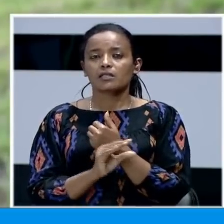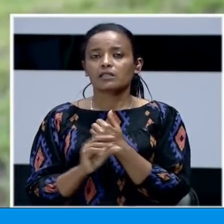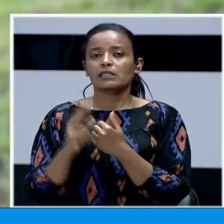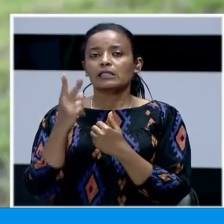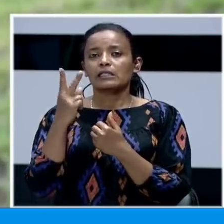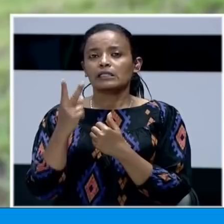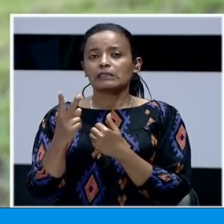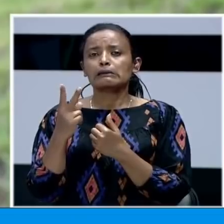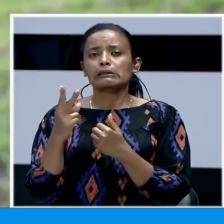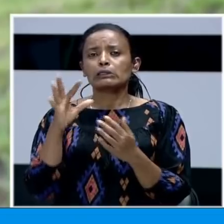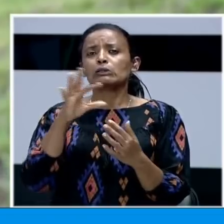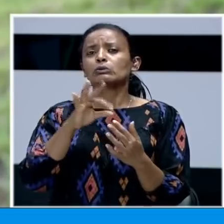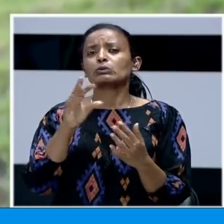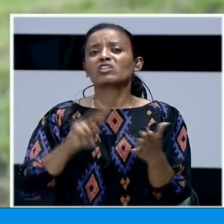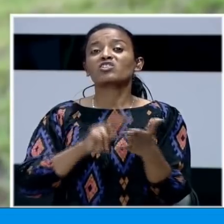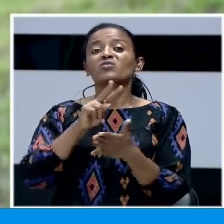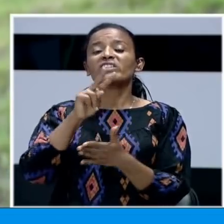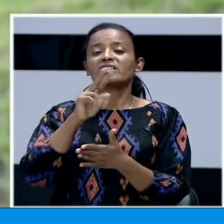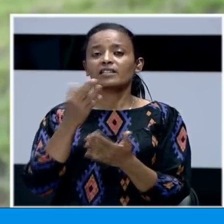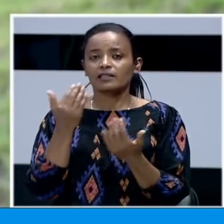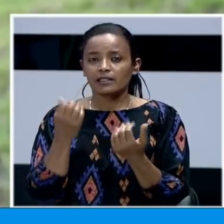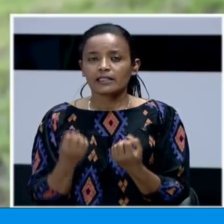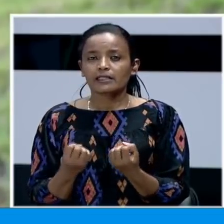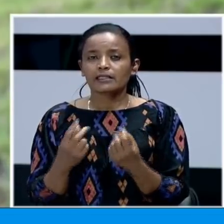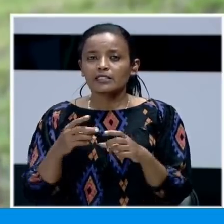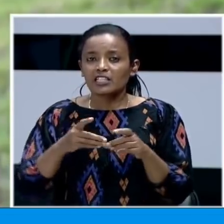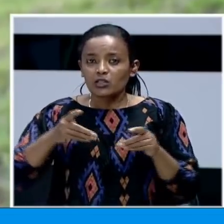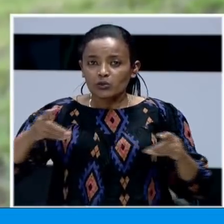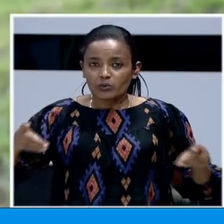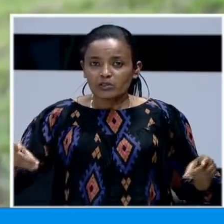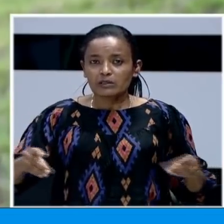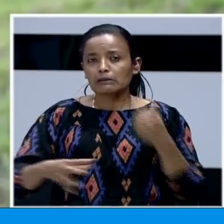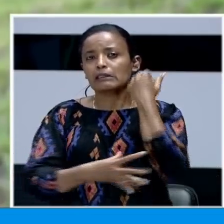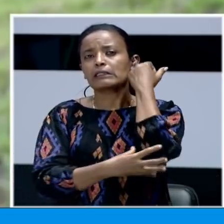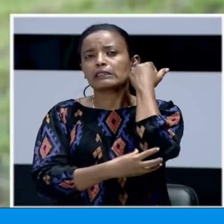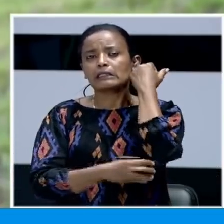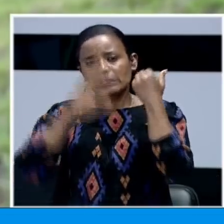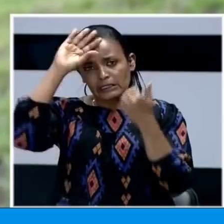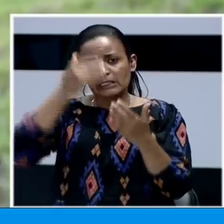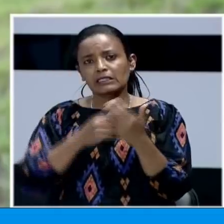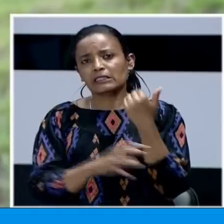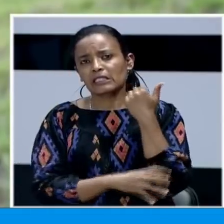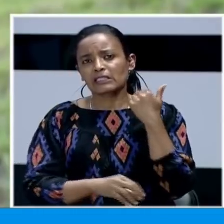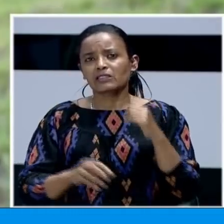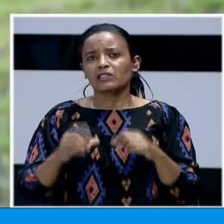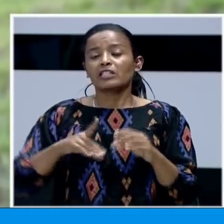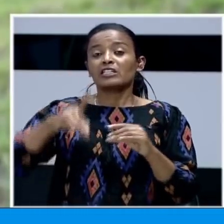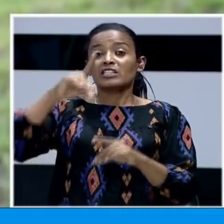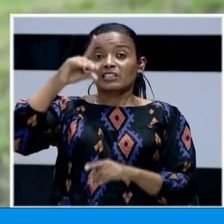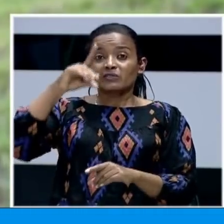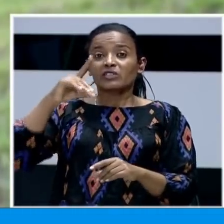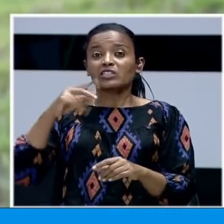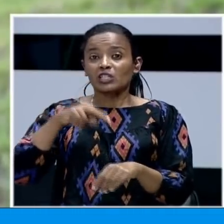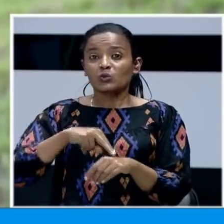كلت بصعيت زغط صرازنا ورا يونيفرسيتات كندي كيلومترات دق دخاتات اقواريزوم كفتنيا تمرت توقام